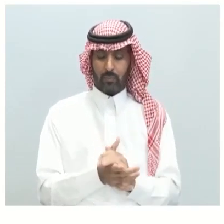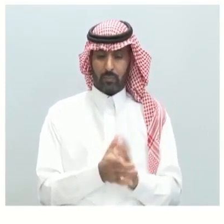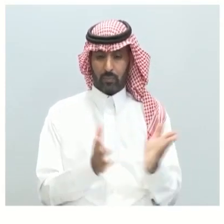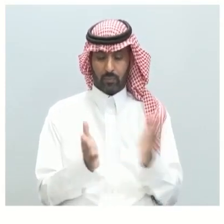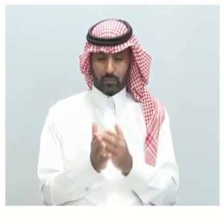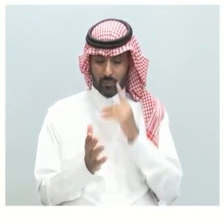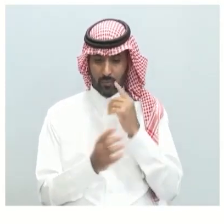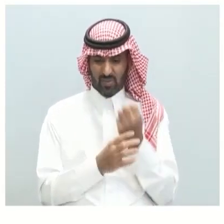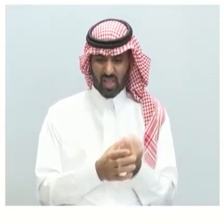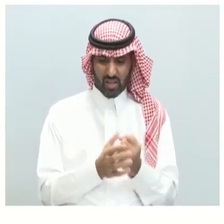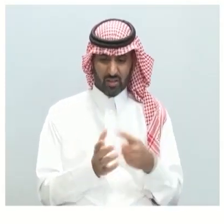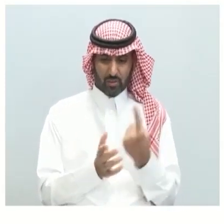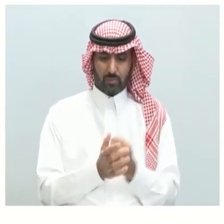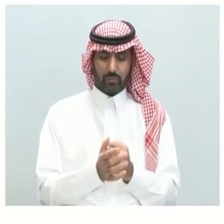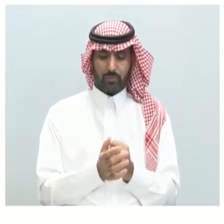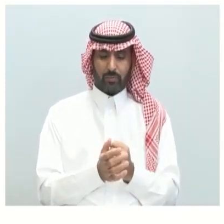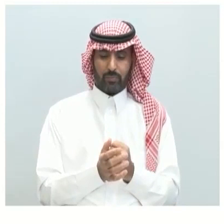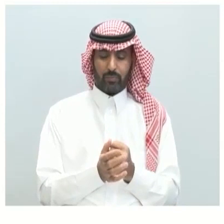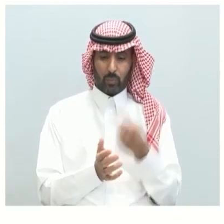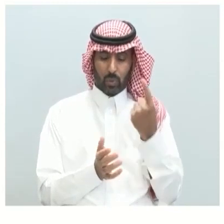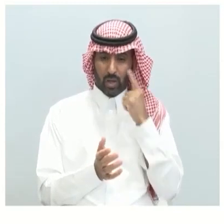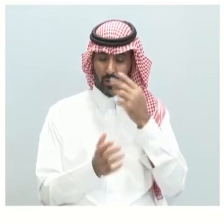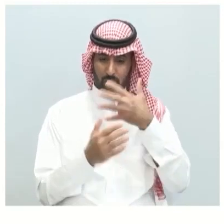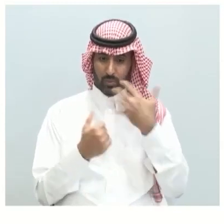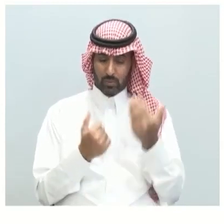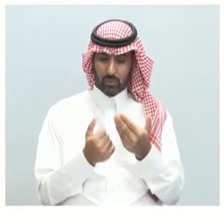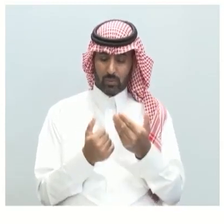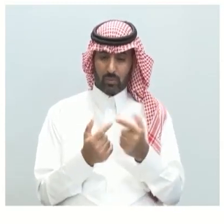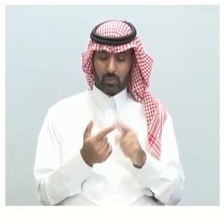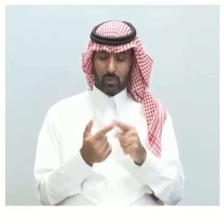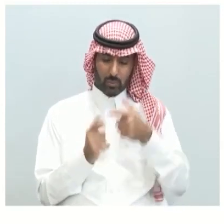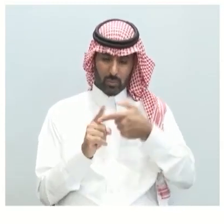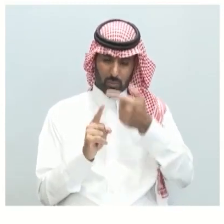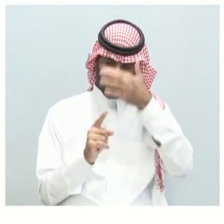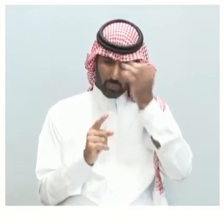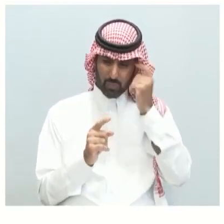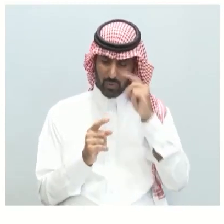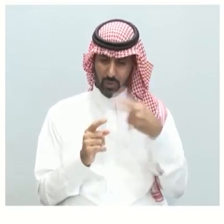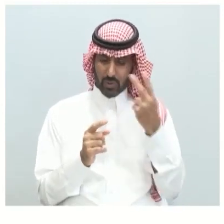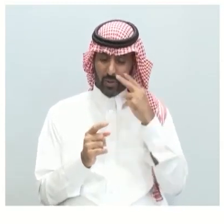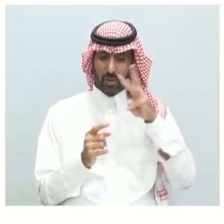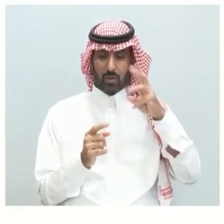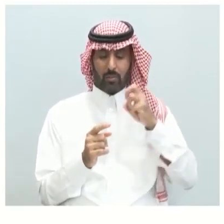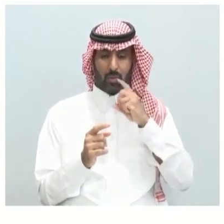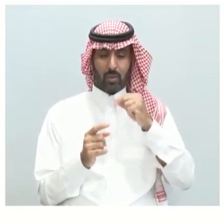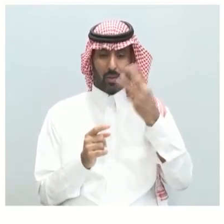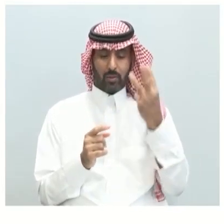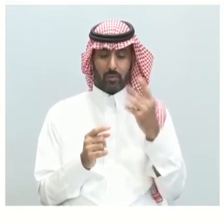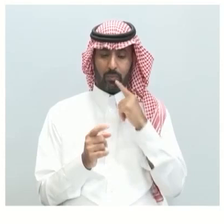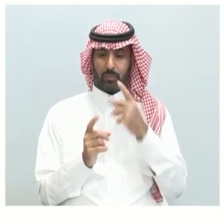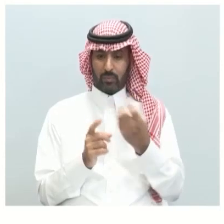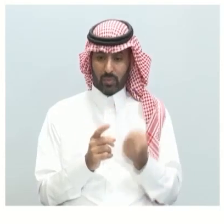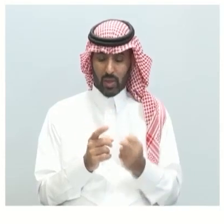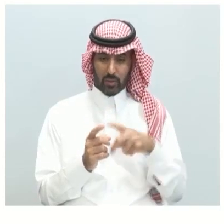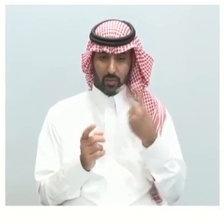لاحظوا هنا الضغط الاول هنا واحد اتموسفير وهنا درجه الحراره الثانيه اعطتني 303 الضغط